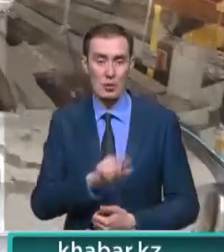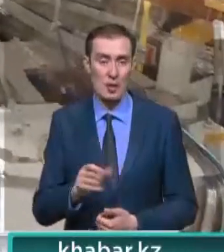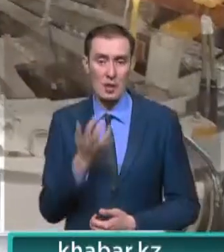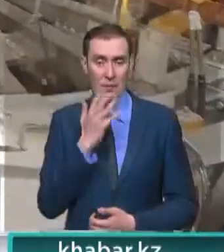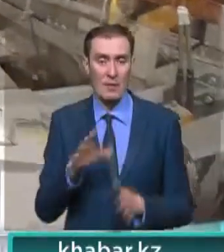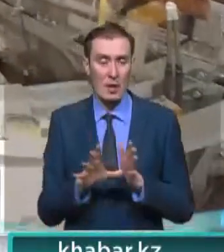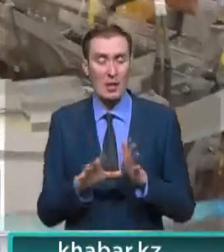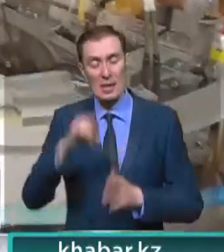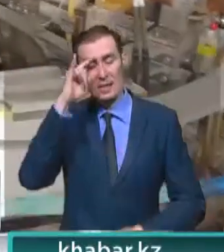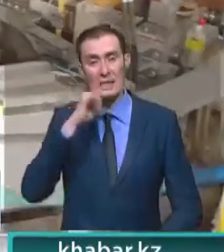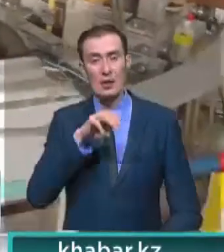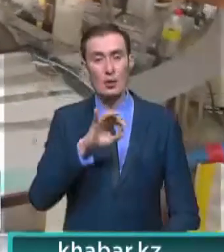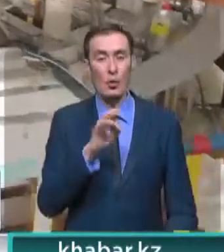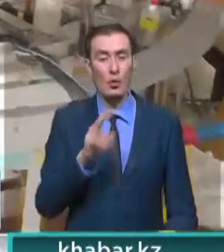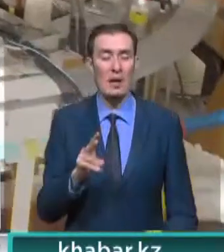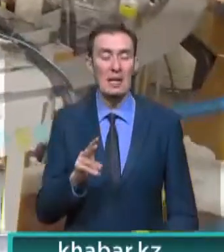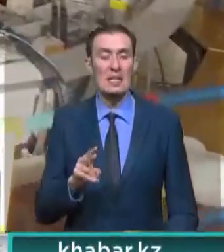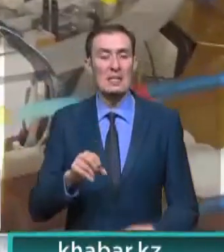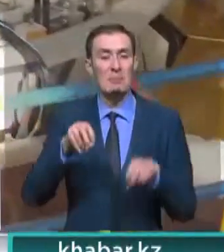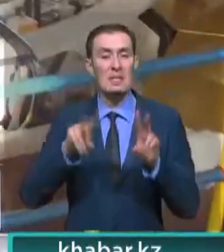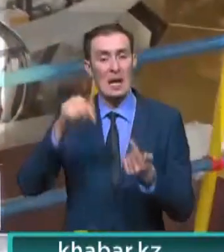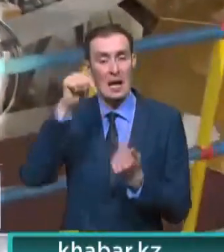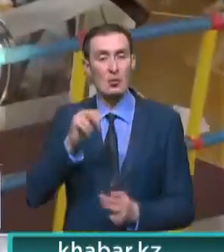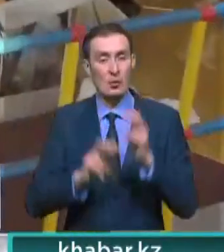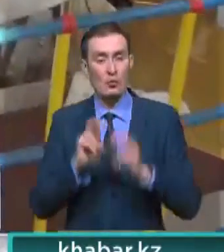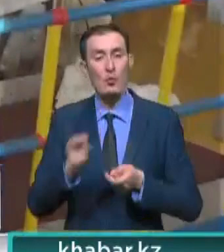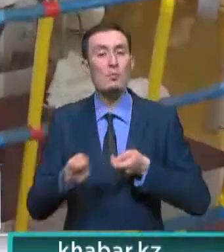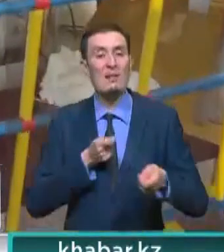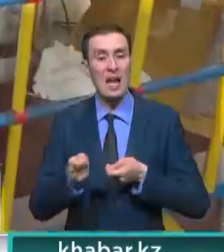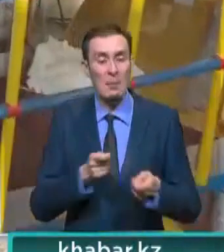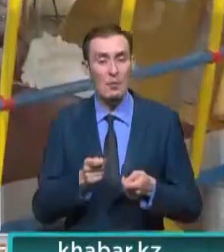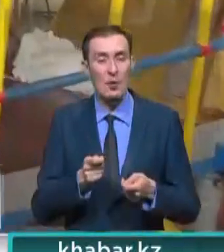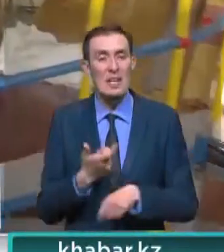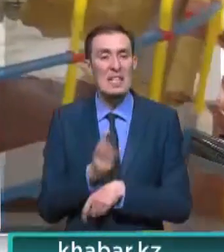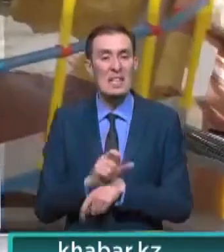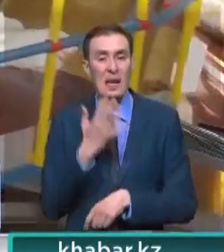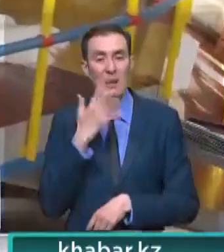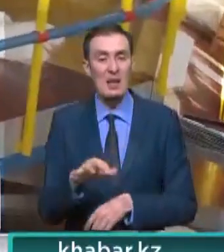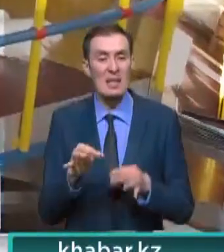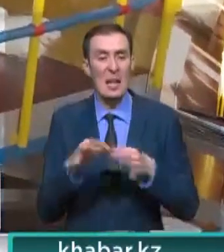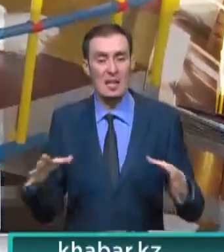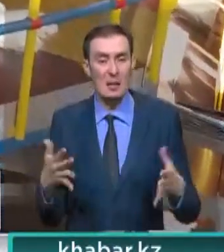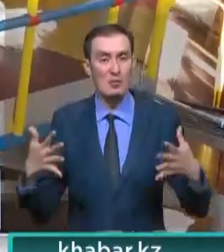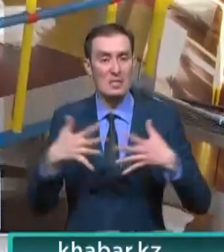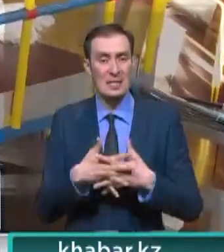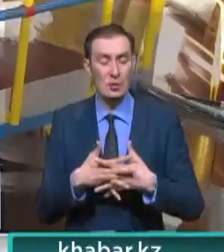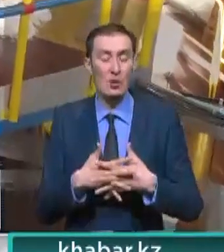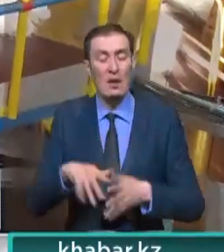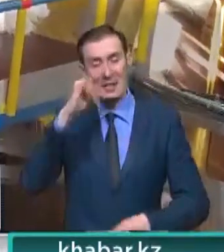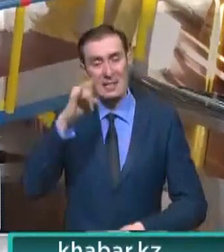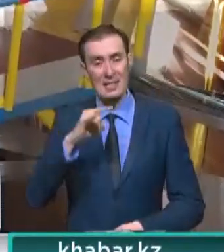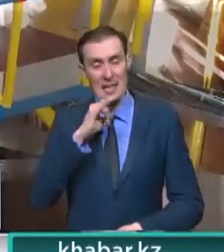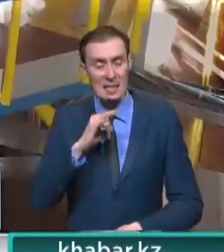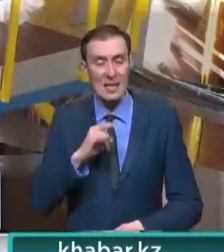казахстанский токамак. Первая в мире специализированная установка по управляемому термоядерному синтезу. Именно здесь